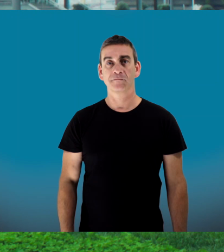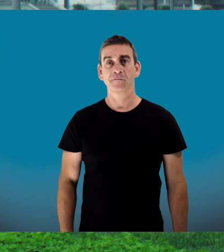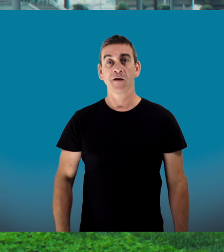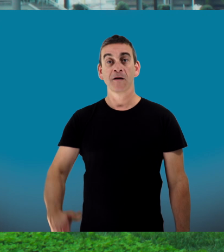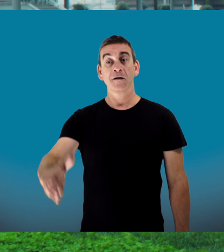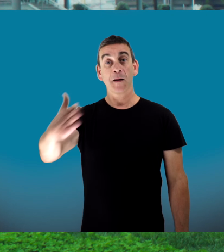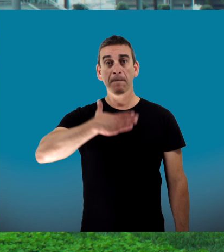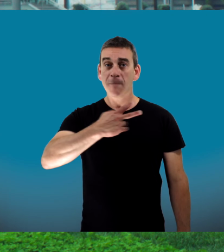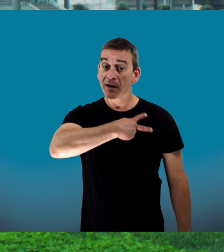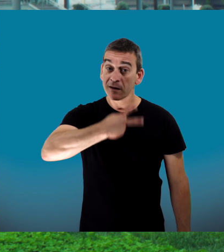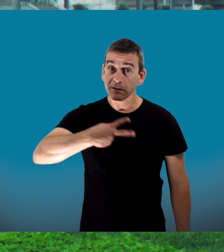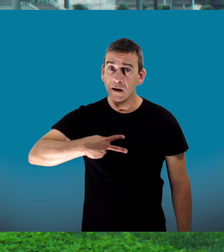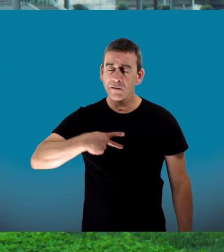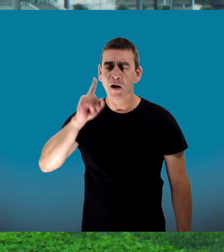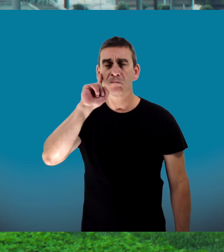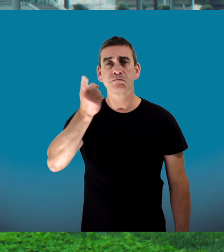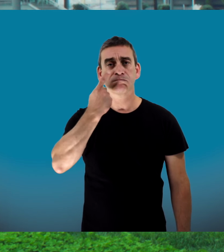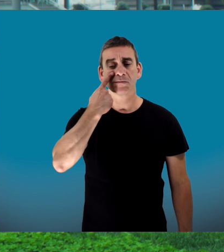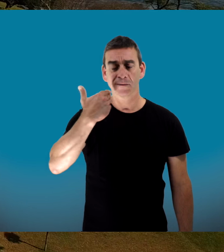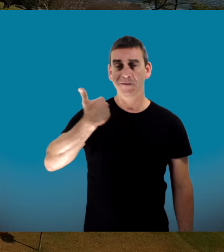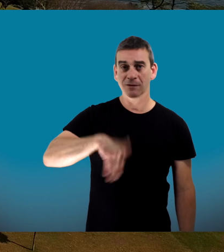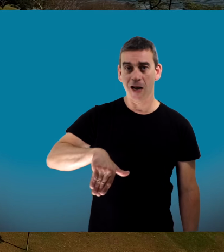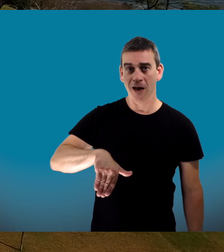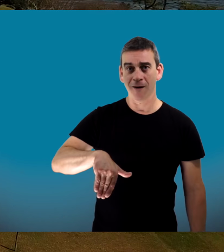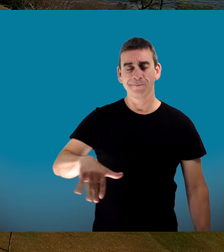Découvre toi aussi ta Cantabrie. Moi, je l'ai déjà fait.